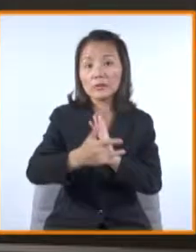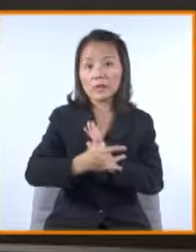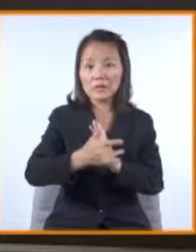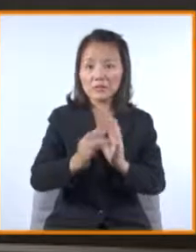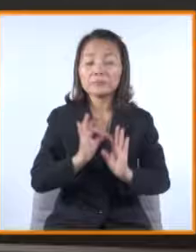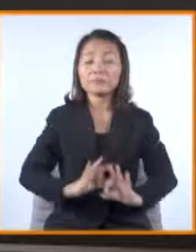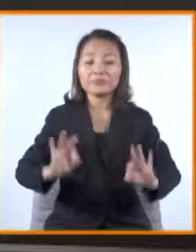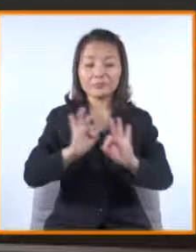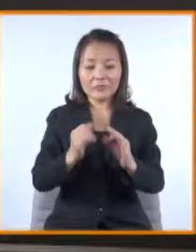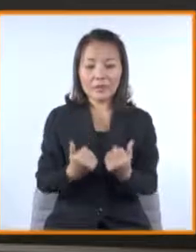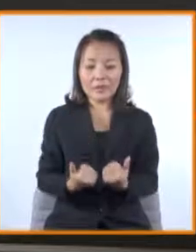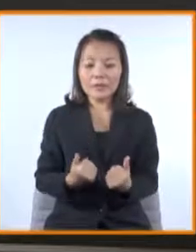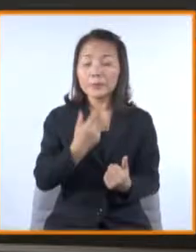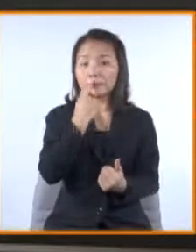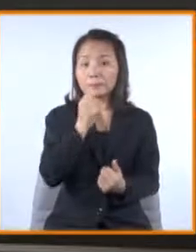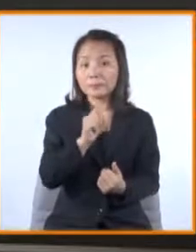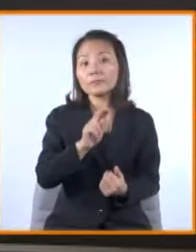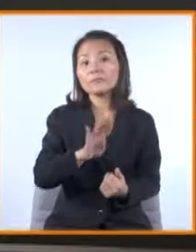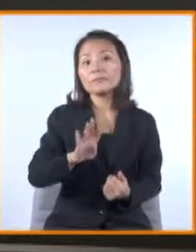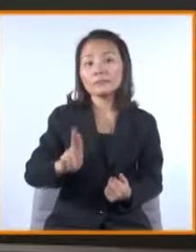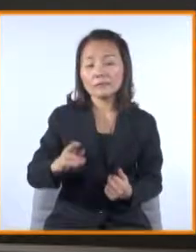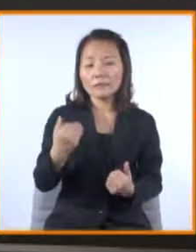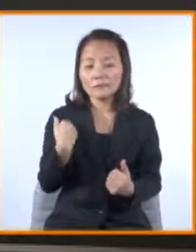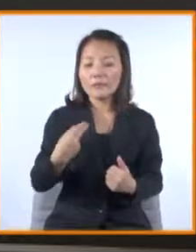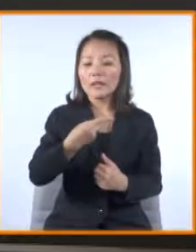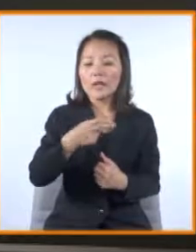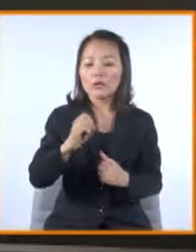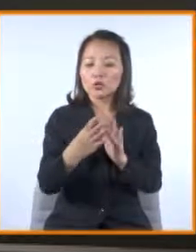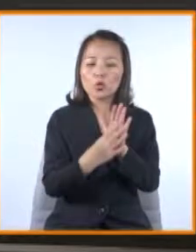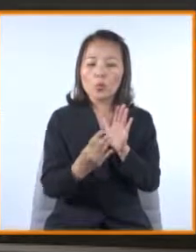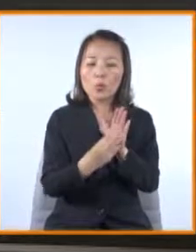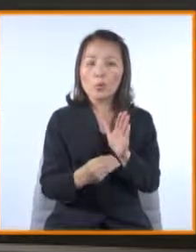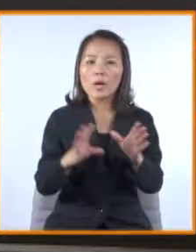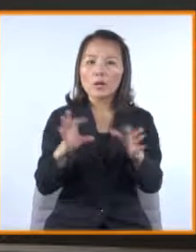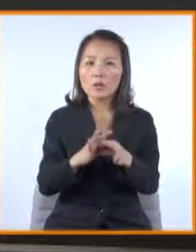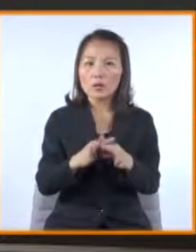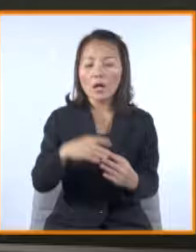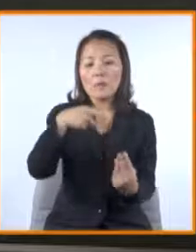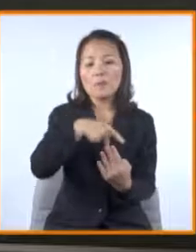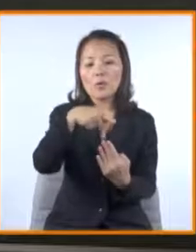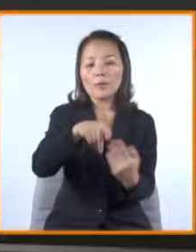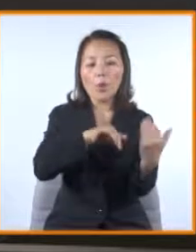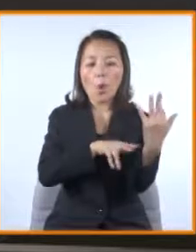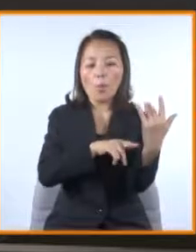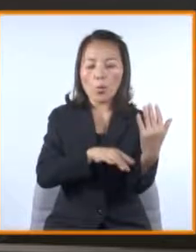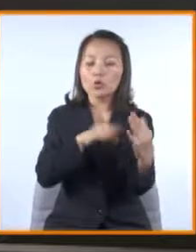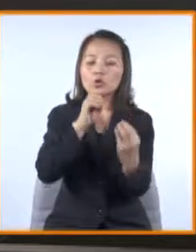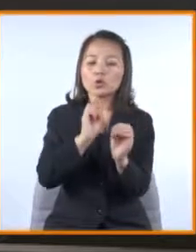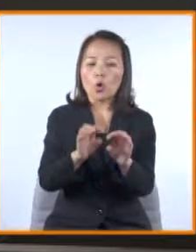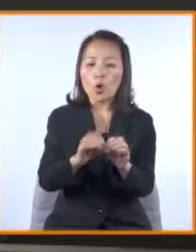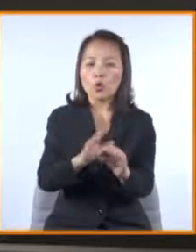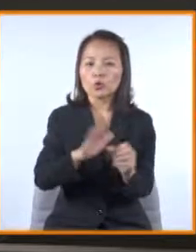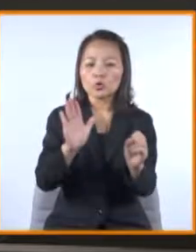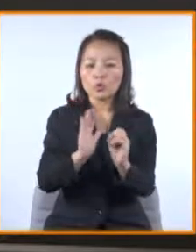ประเด็นสำคัญวันนี้ค่ะทางทรูค่ะได้จัดอบรมนวัตกรรมหลักสูตรเรื่องการเรียนการสอนโปรแกรมคอมพิวเตอร์แบบครบวงจรเลยนะคะ